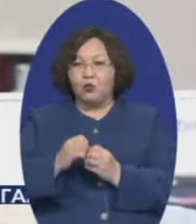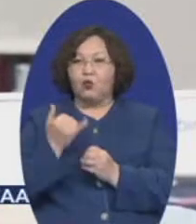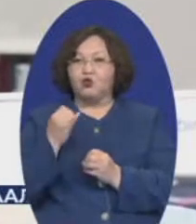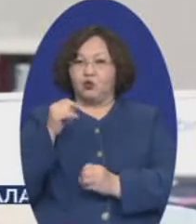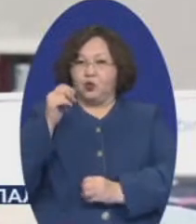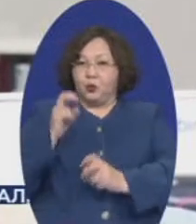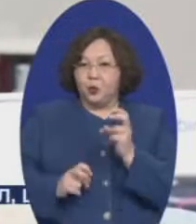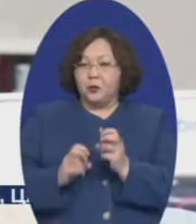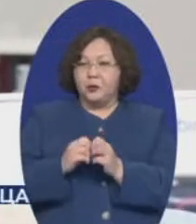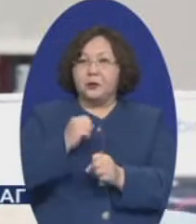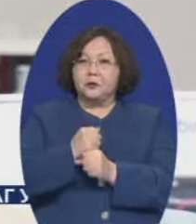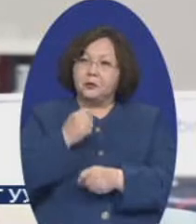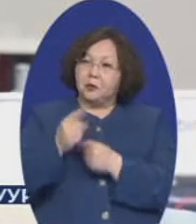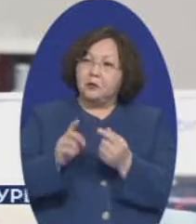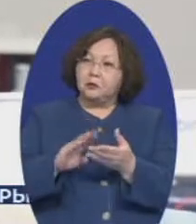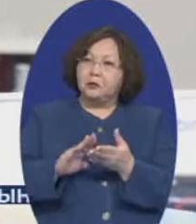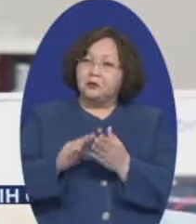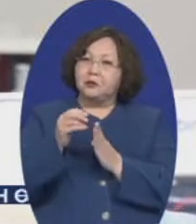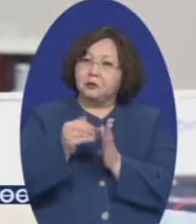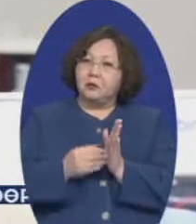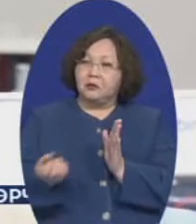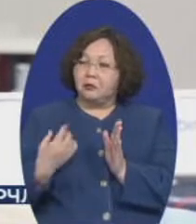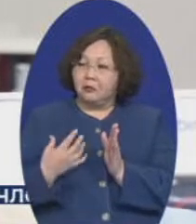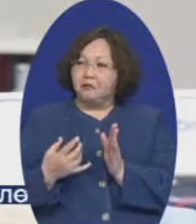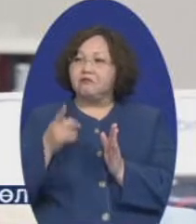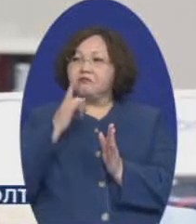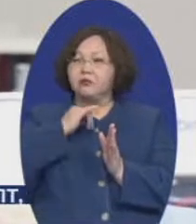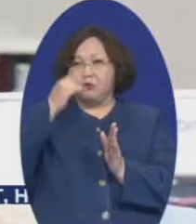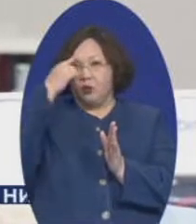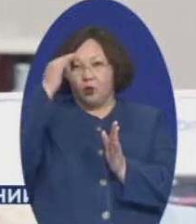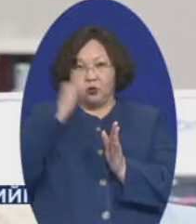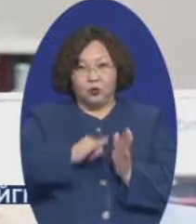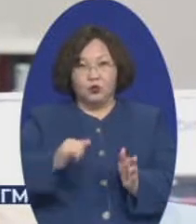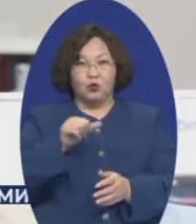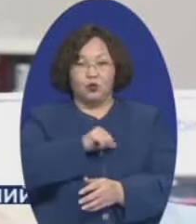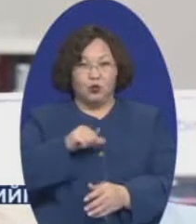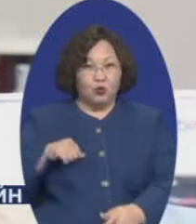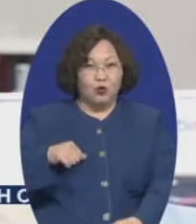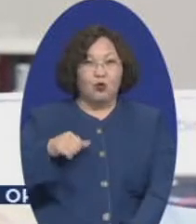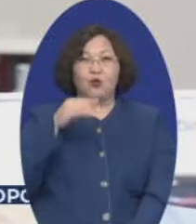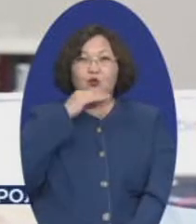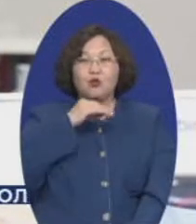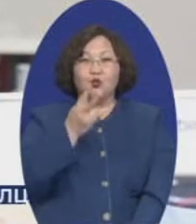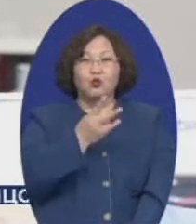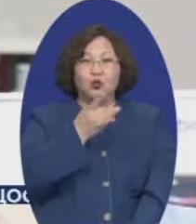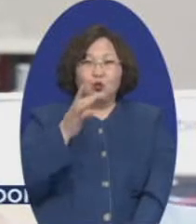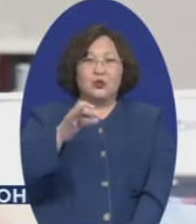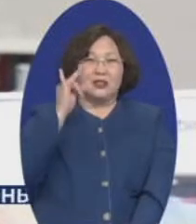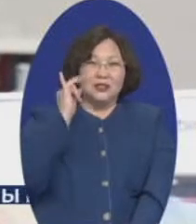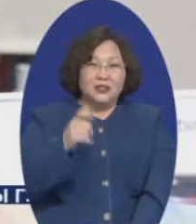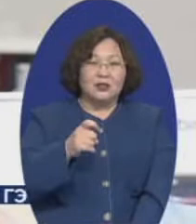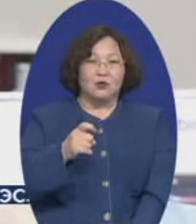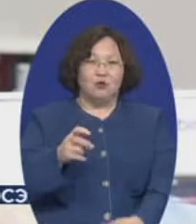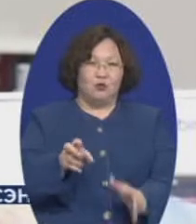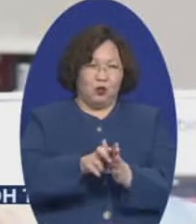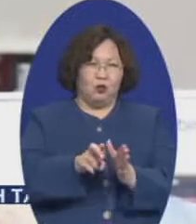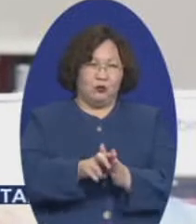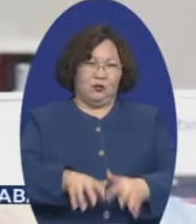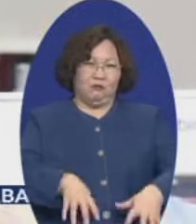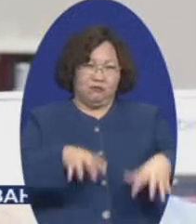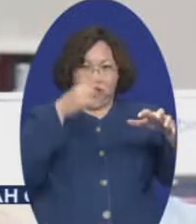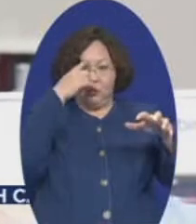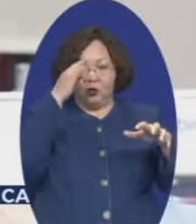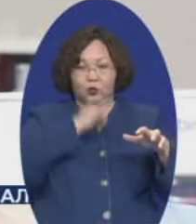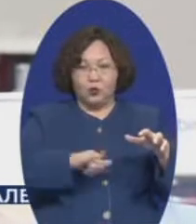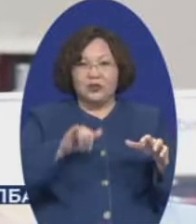авчирч байгаа гэдэг юм тайлбарлаг өгч байна. А манай улсын хувьд бол тав хүн мэдж байгаа хөрөнгө өрснөө агуу их нөөцтэй юм ус. Тэгэхээр бид нэр энэ ус төрөгчийг